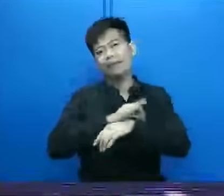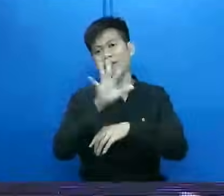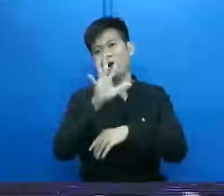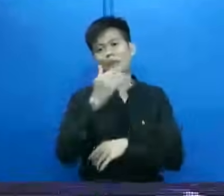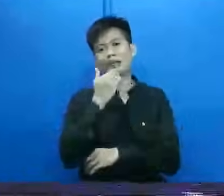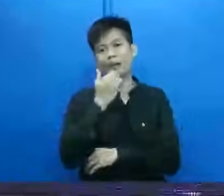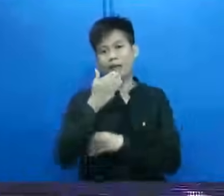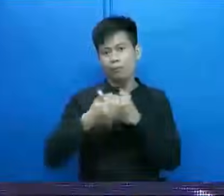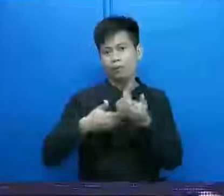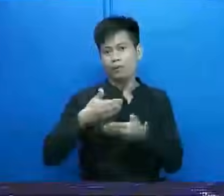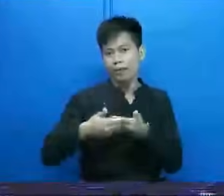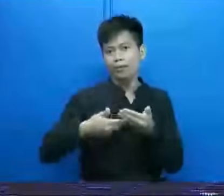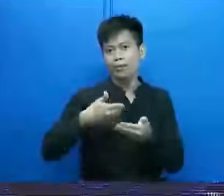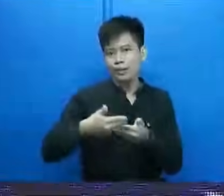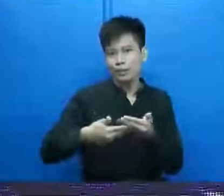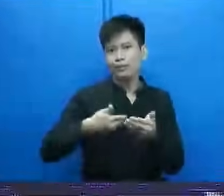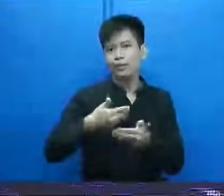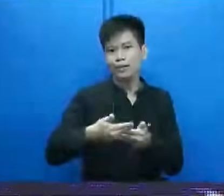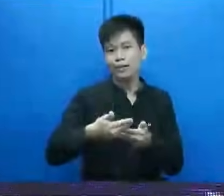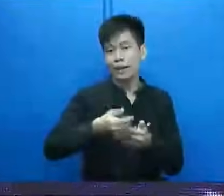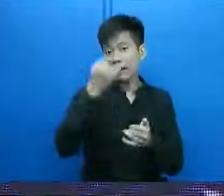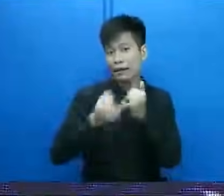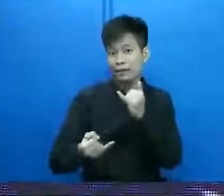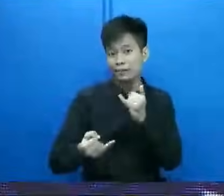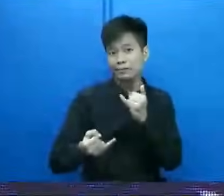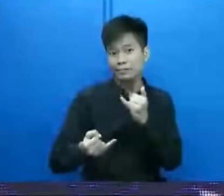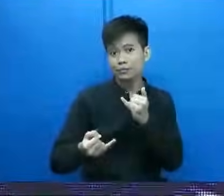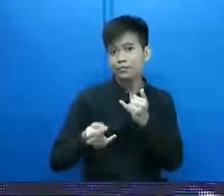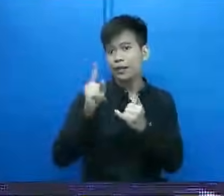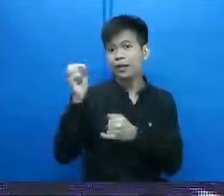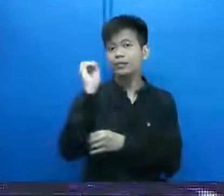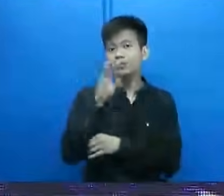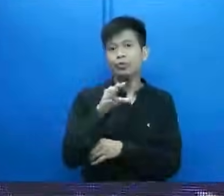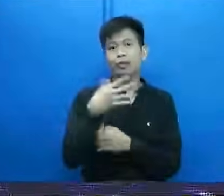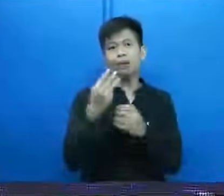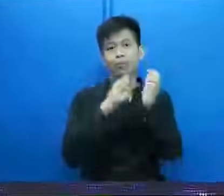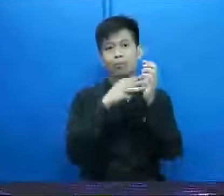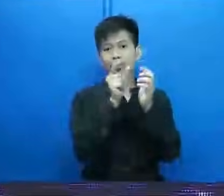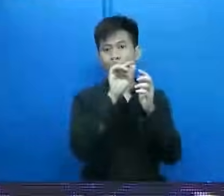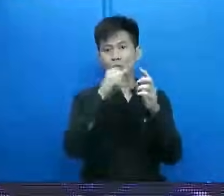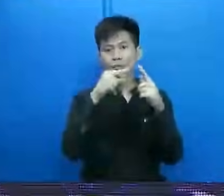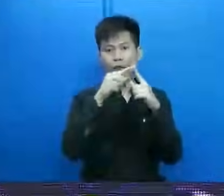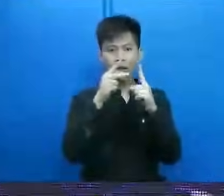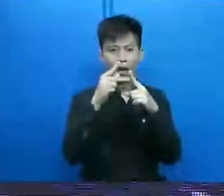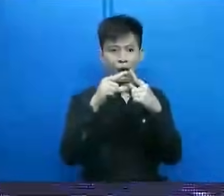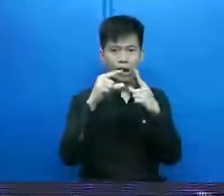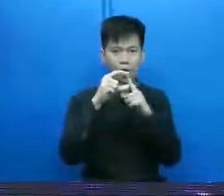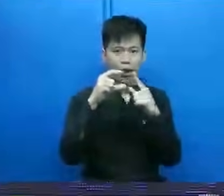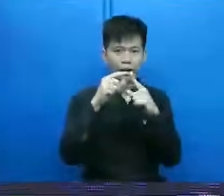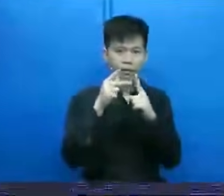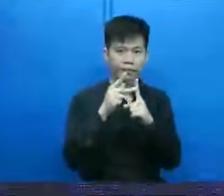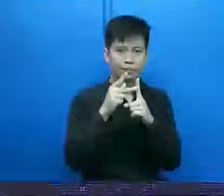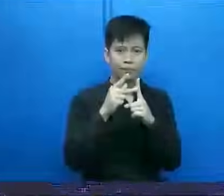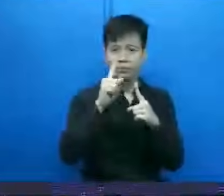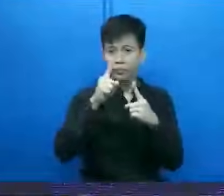itu, proses. Yang terakhir, ada yang disebut dengan mujahadah namanya. Satu ijtihad,